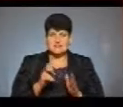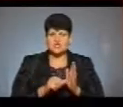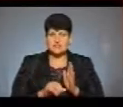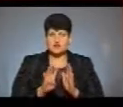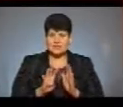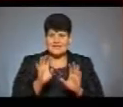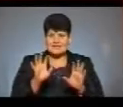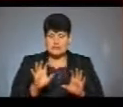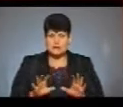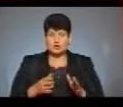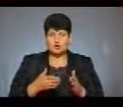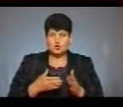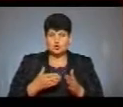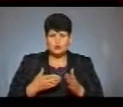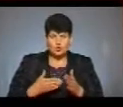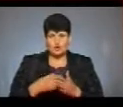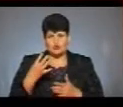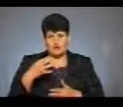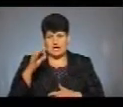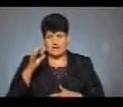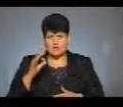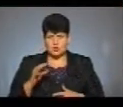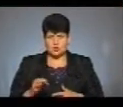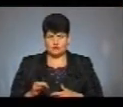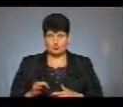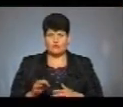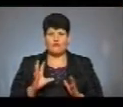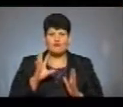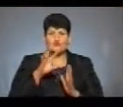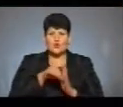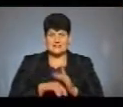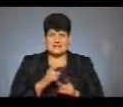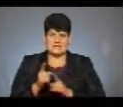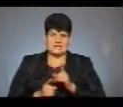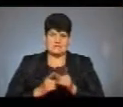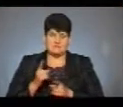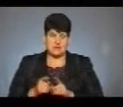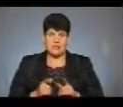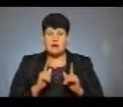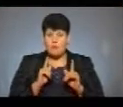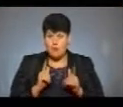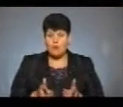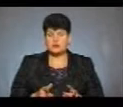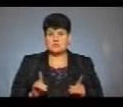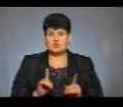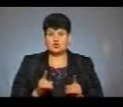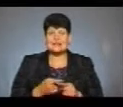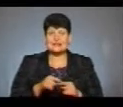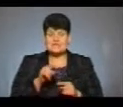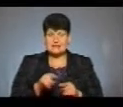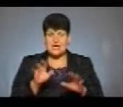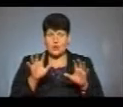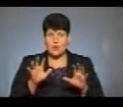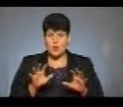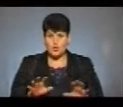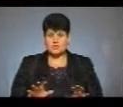то до 40% Кодексу законів про працю вносилися зміни. І погодьтеся, що цей Кодекс законів про